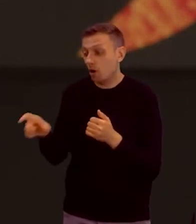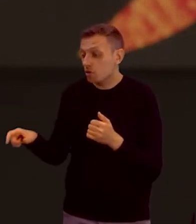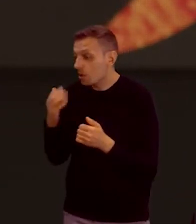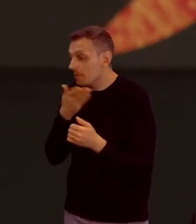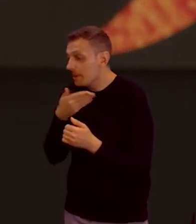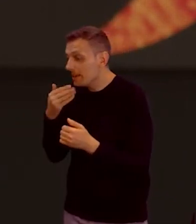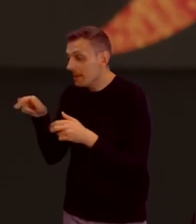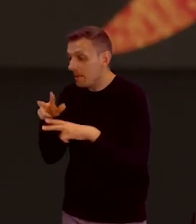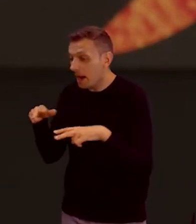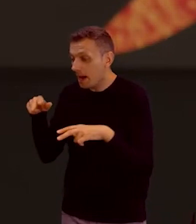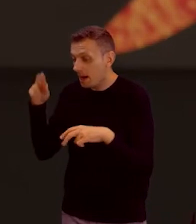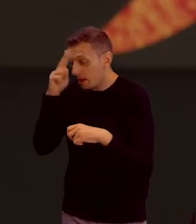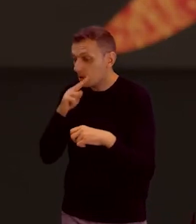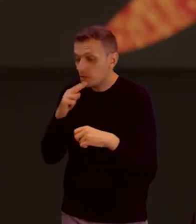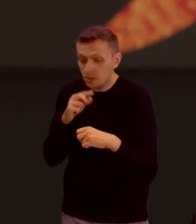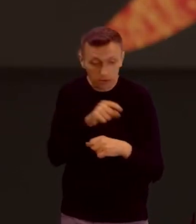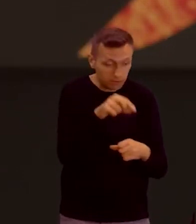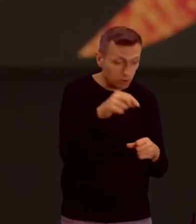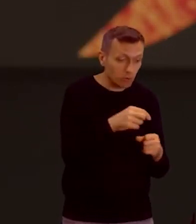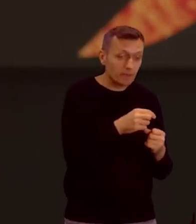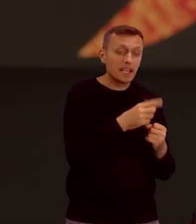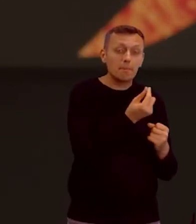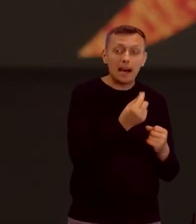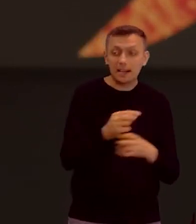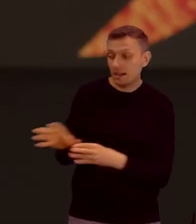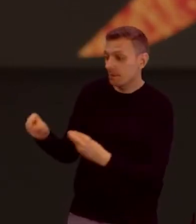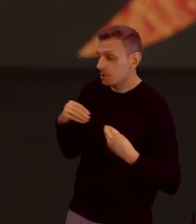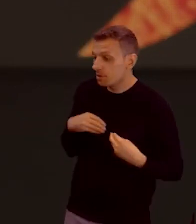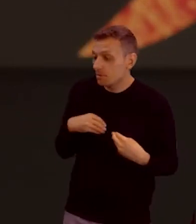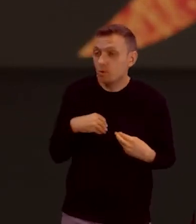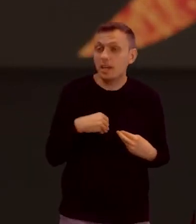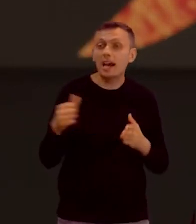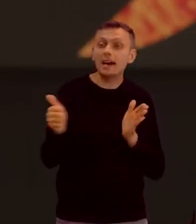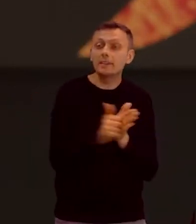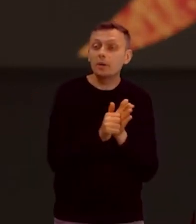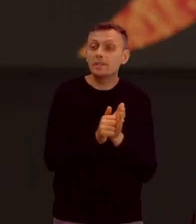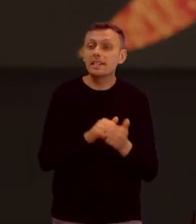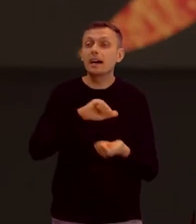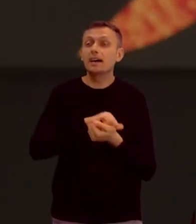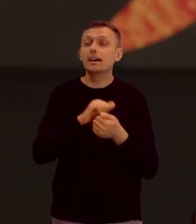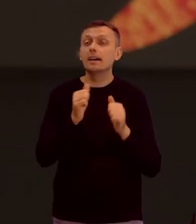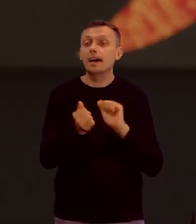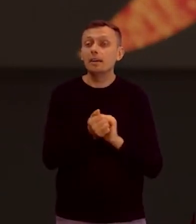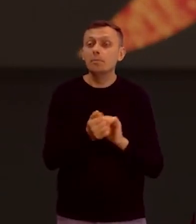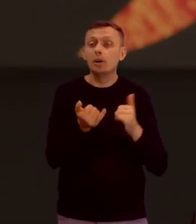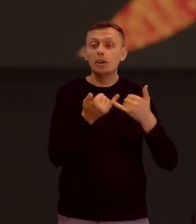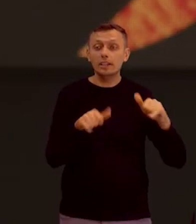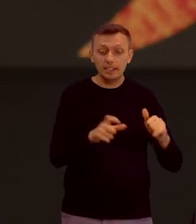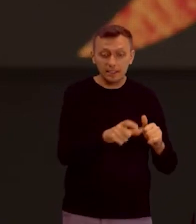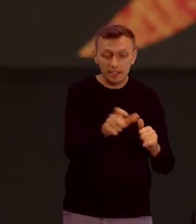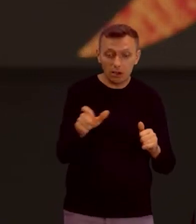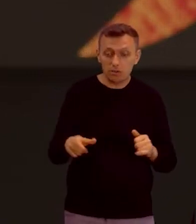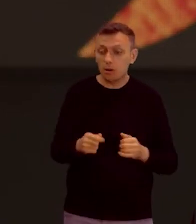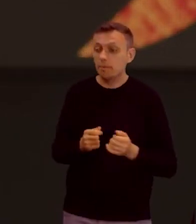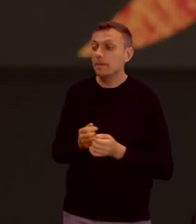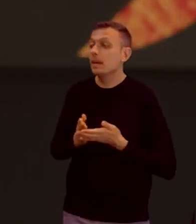kobiet w ciąży kryzysowej lub z samotnymi matkami, udzielają korepetycji, angażują się w